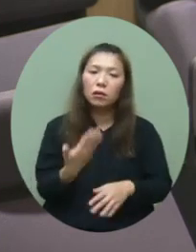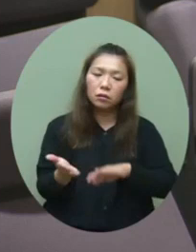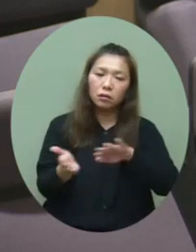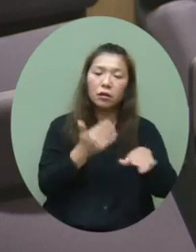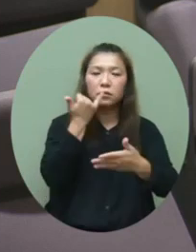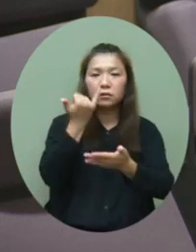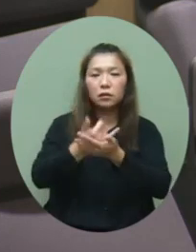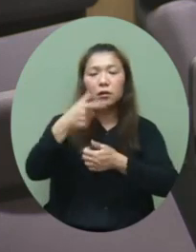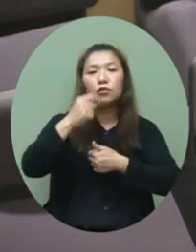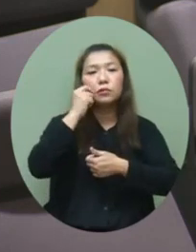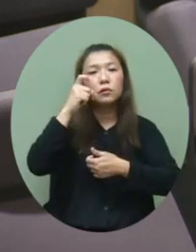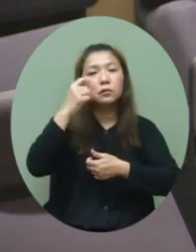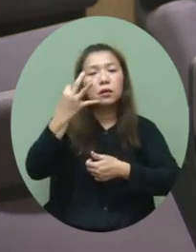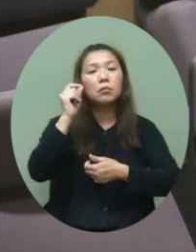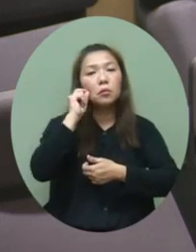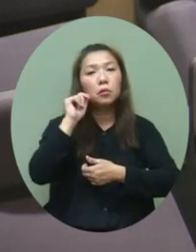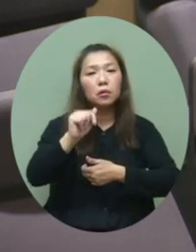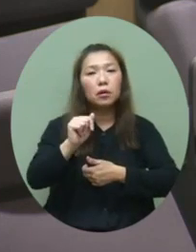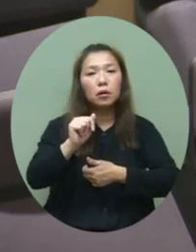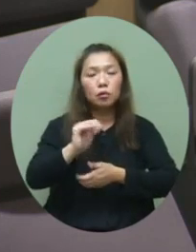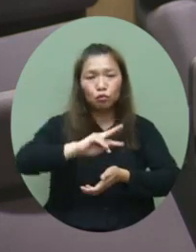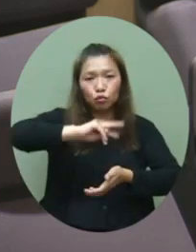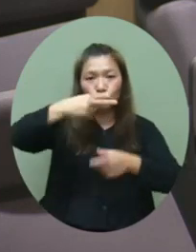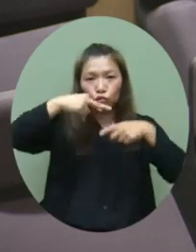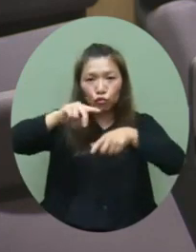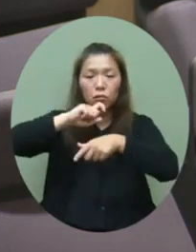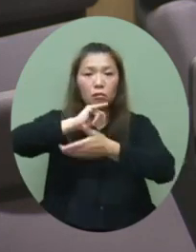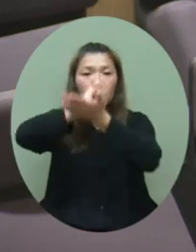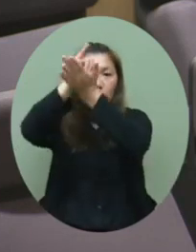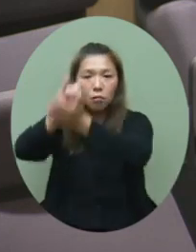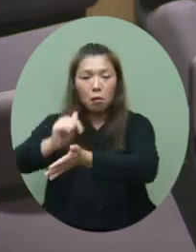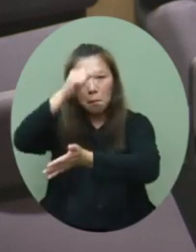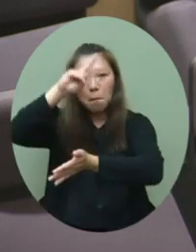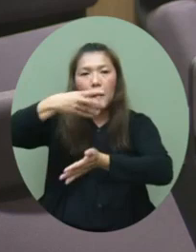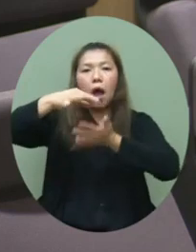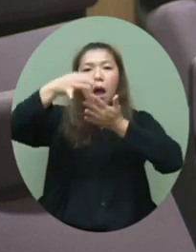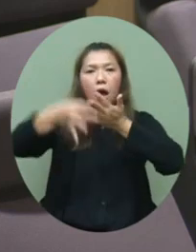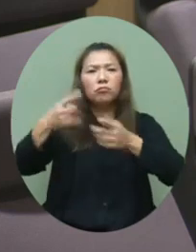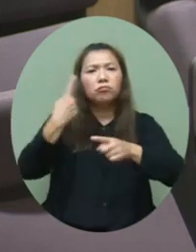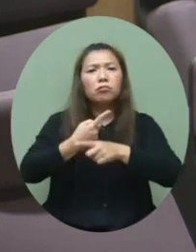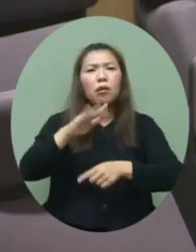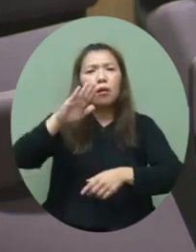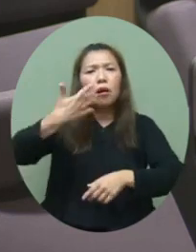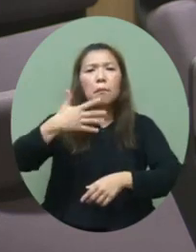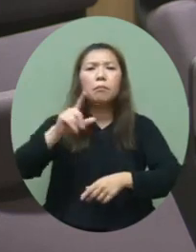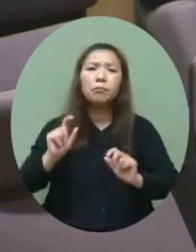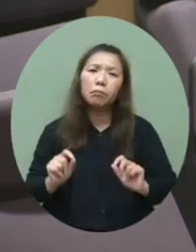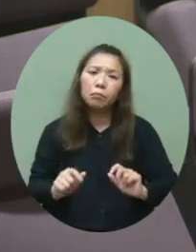就係嗰名93歲女性，就係轉院之後先開始病情惡化啦。咁確實嘅原因係？